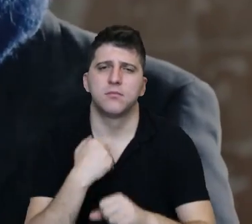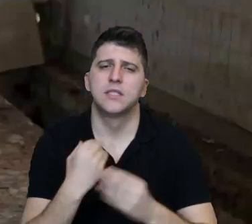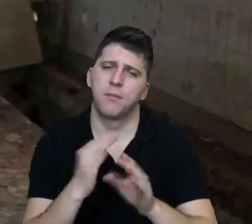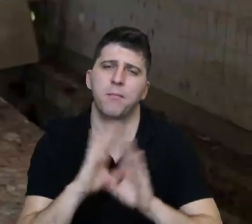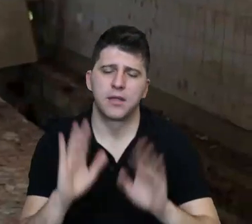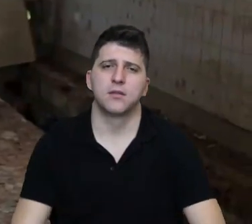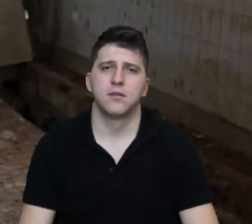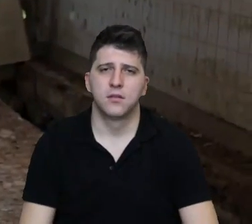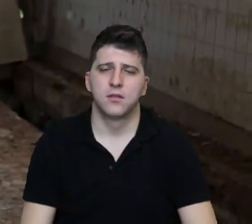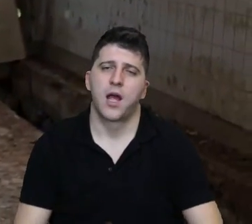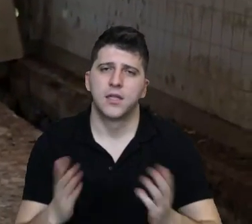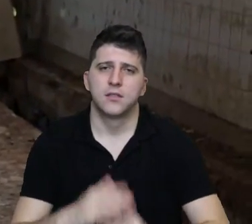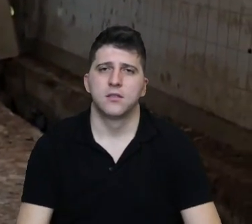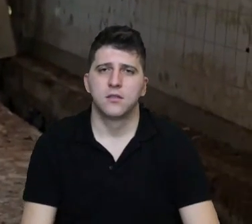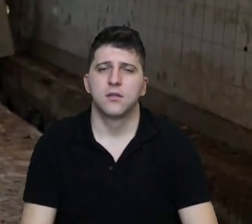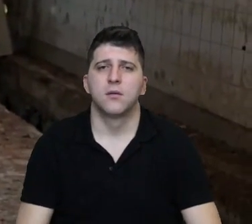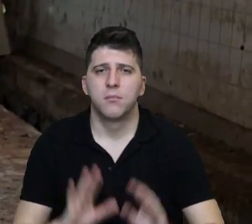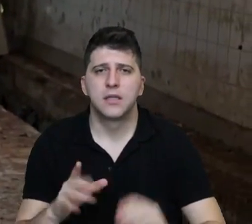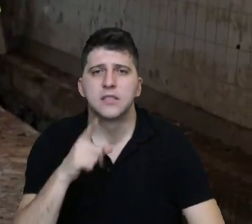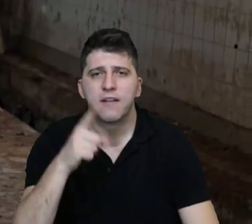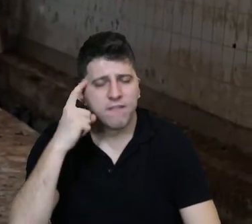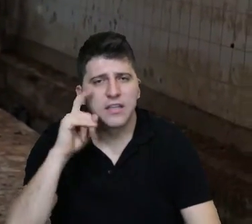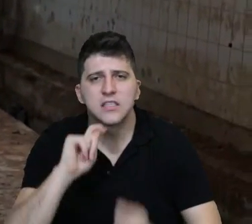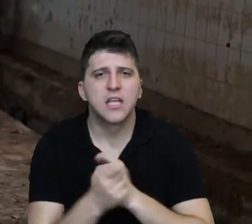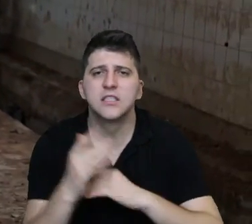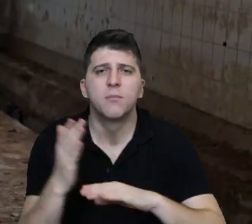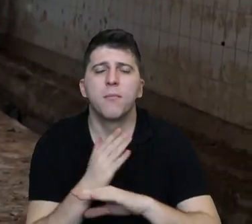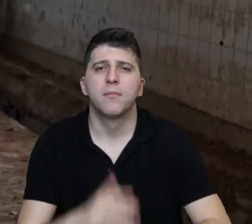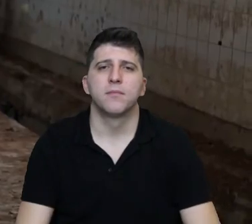tamam peki. Hadi. Peki sen fikrini niye değiştirdin?